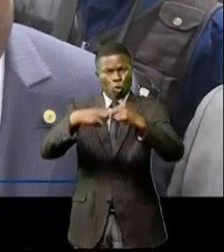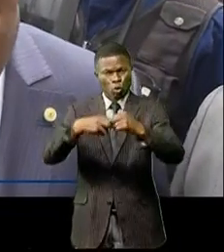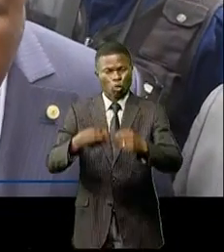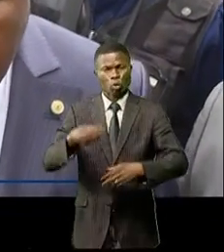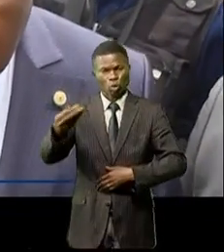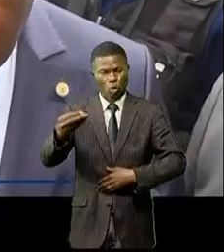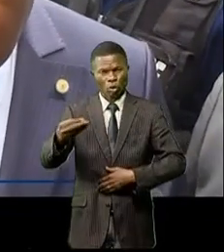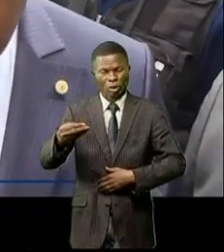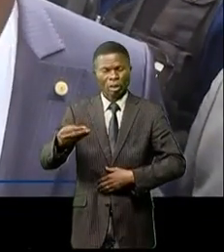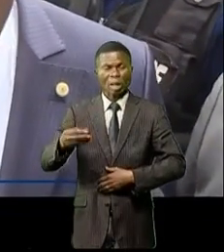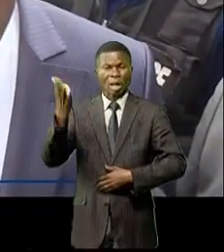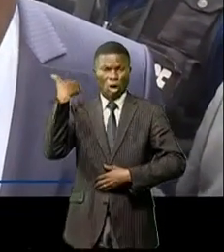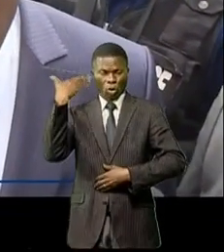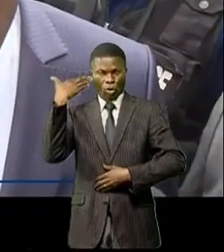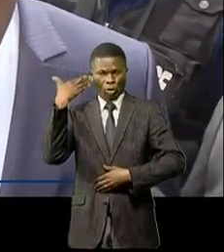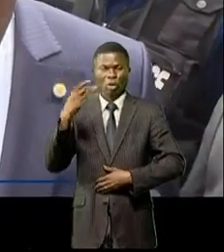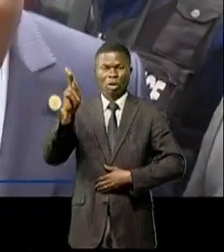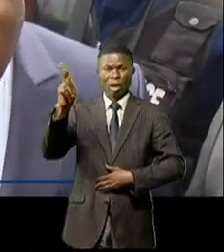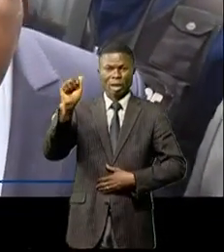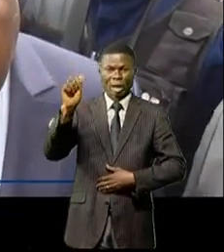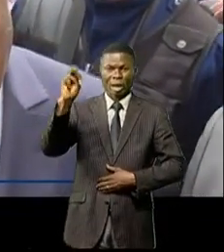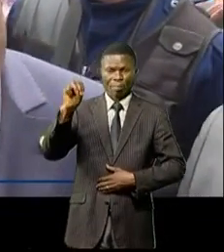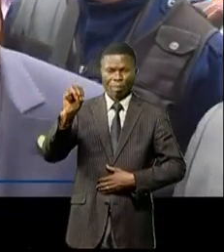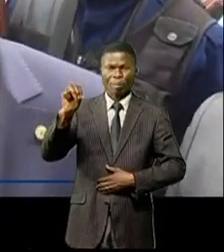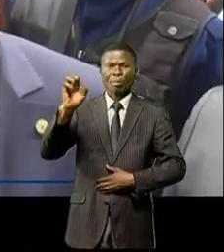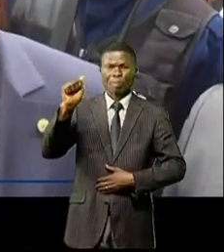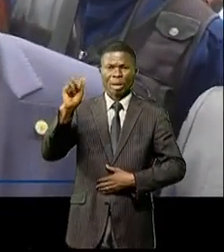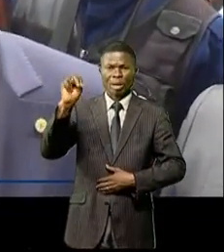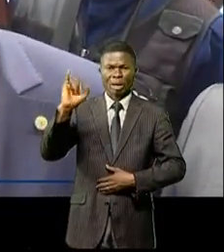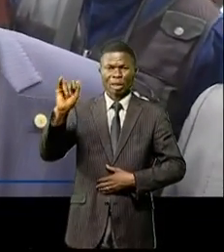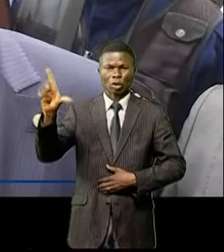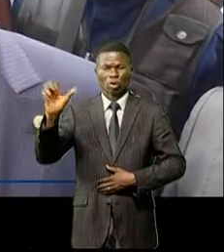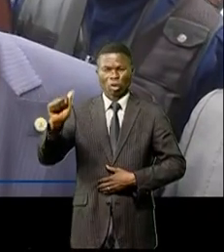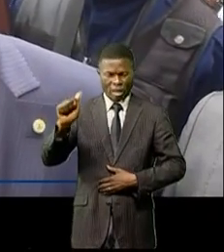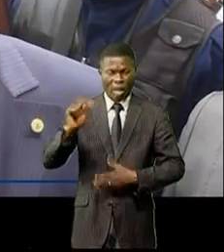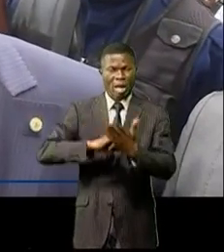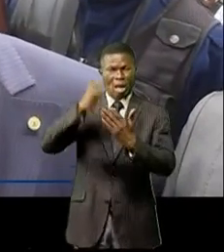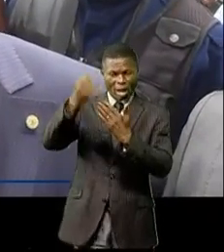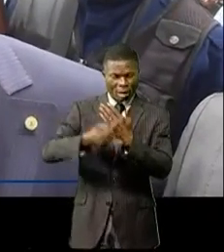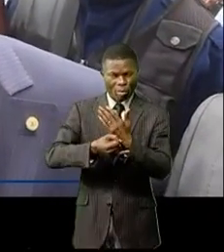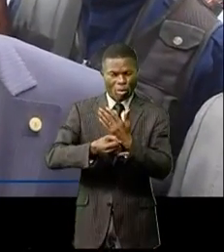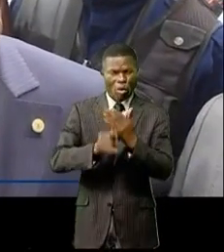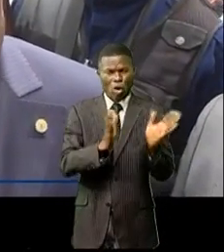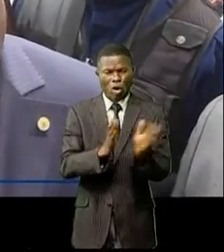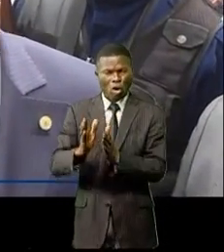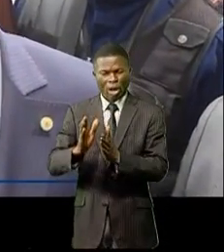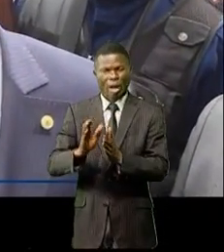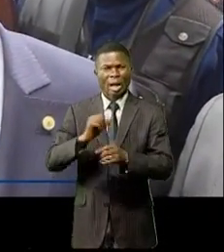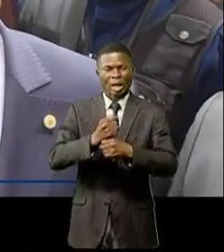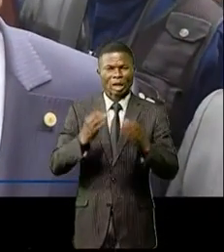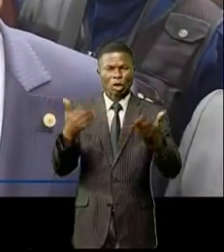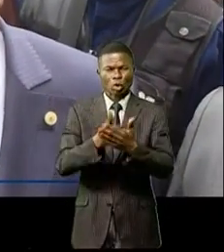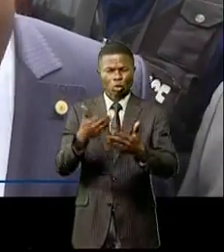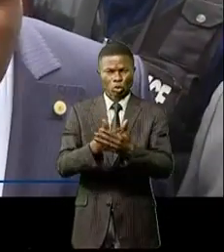du captage au niveau de Kamagnola. Et au niveau de Baraka, nous sommes sur un projet qui pourra consister à rénover la